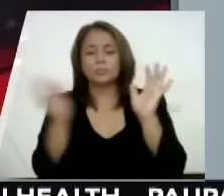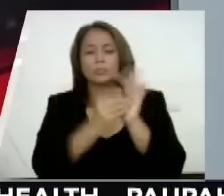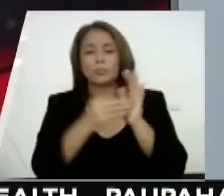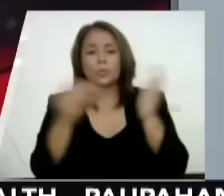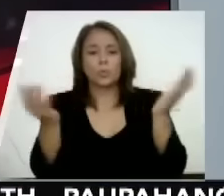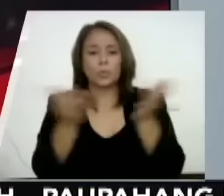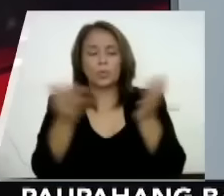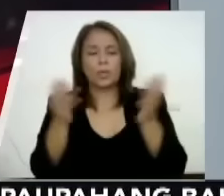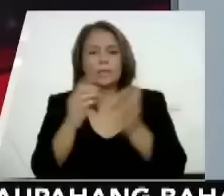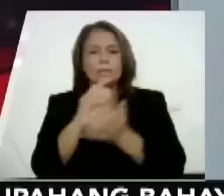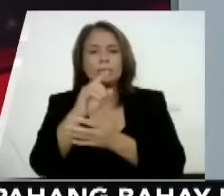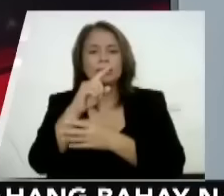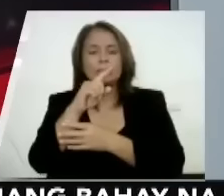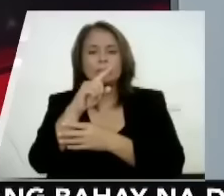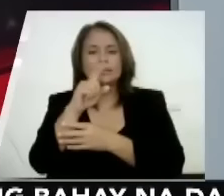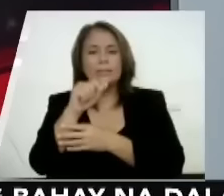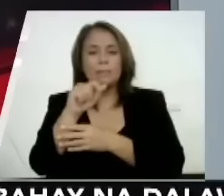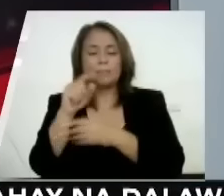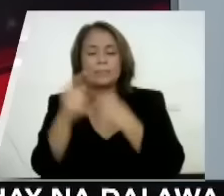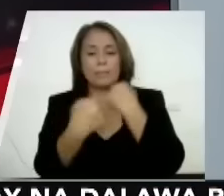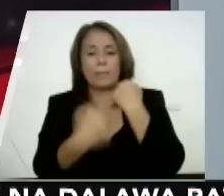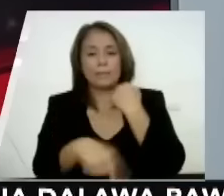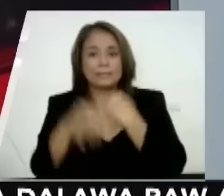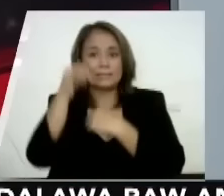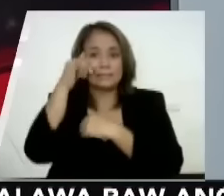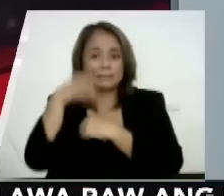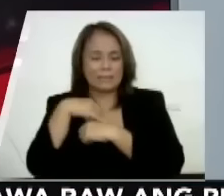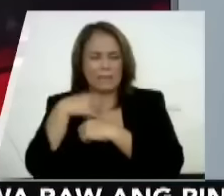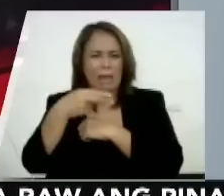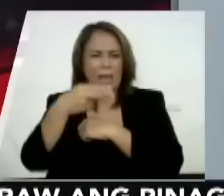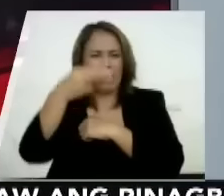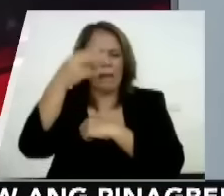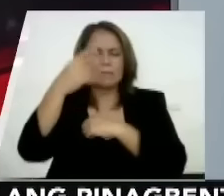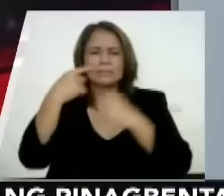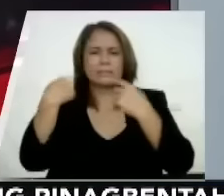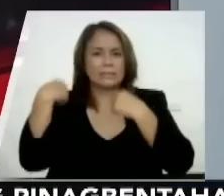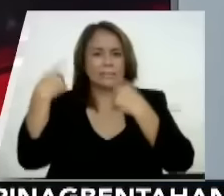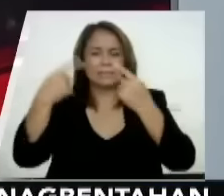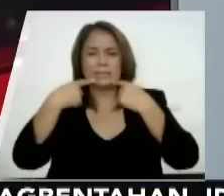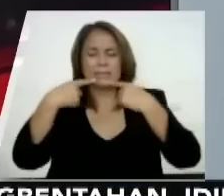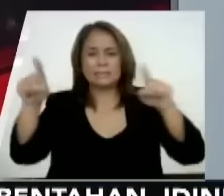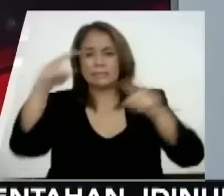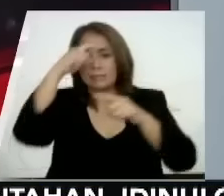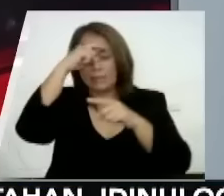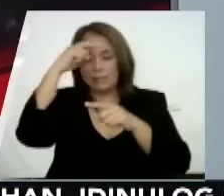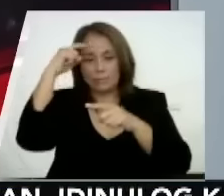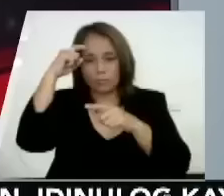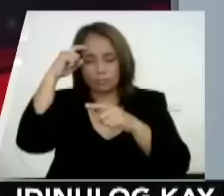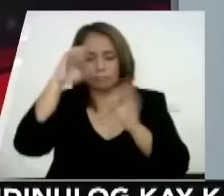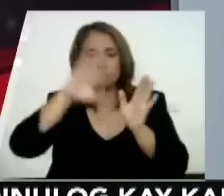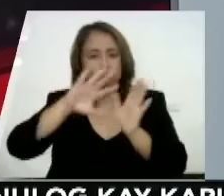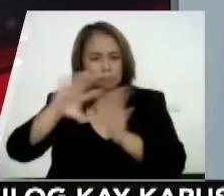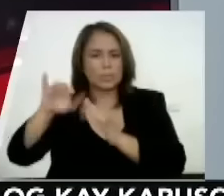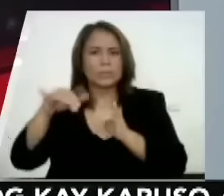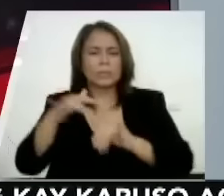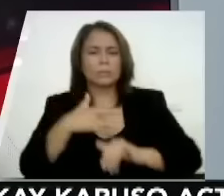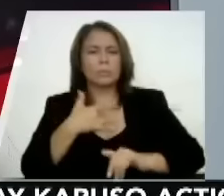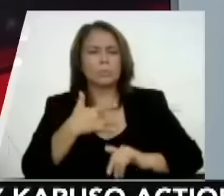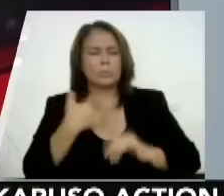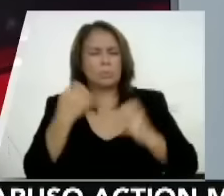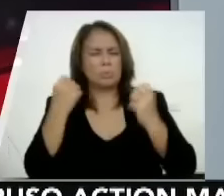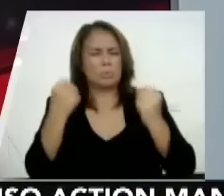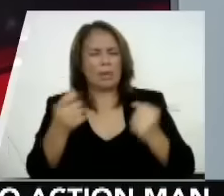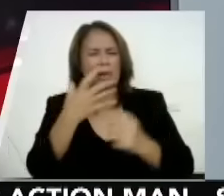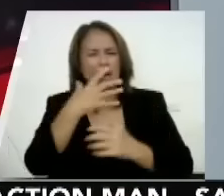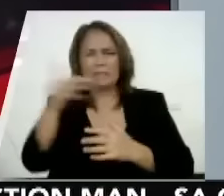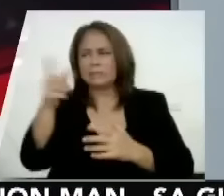Zambales kahapon, pinakamataas mula nang ideklara ang tag-init. Bukod dyan, ramdam din ang matinding init sa iba't ibang